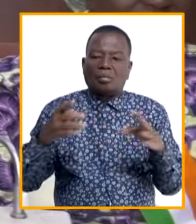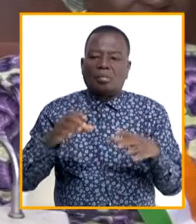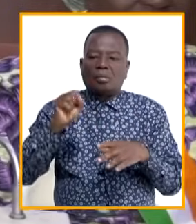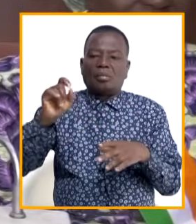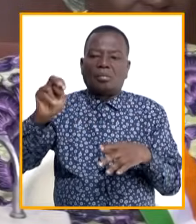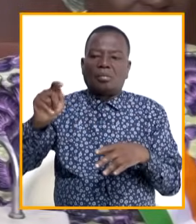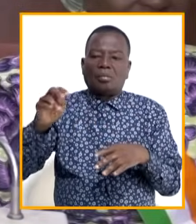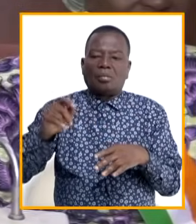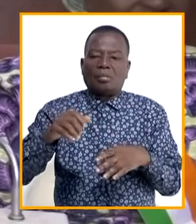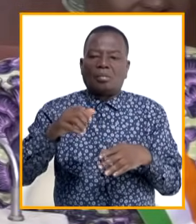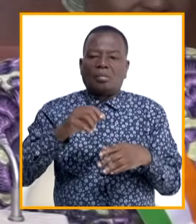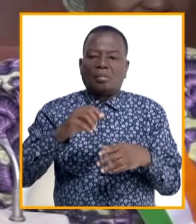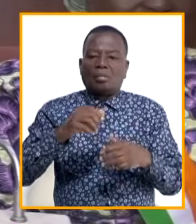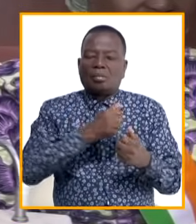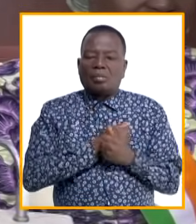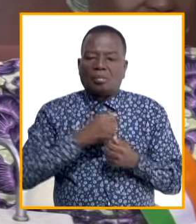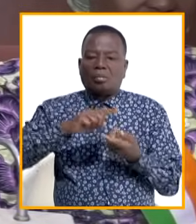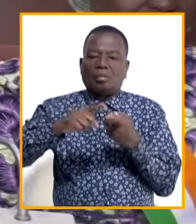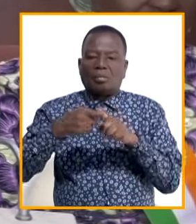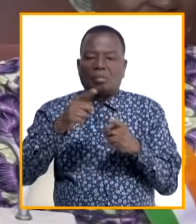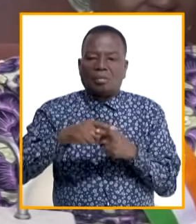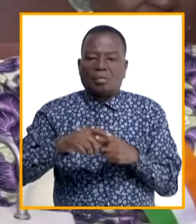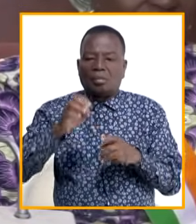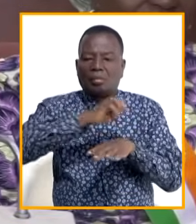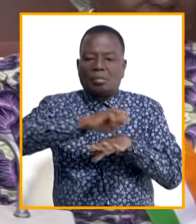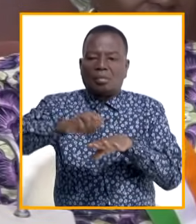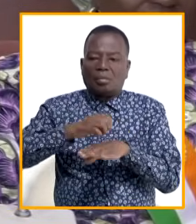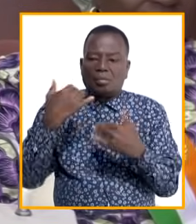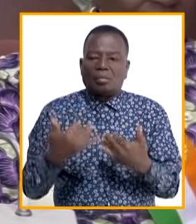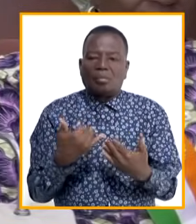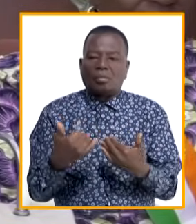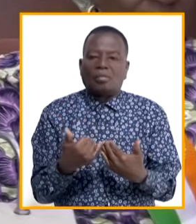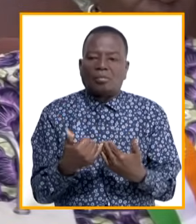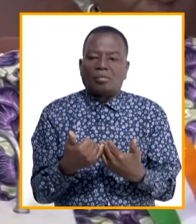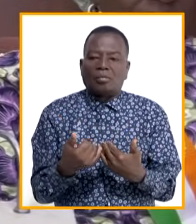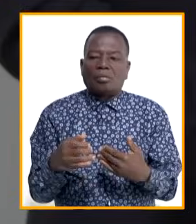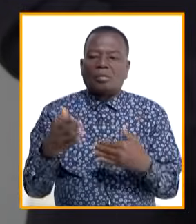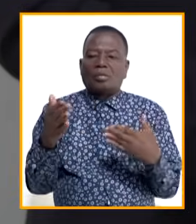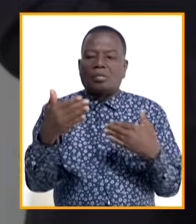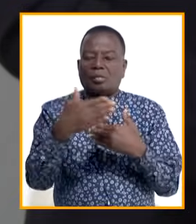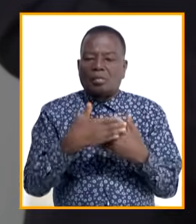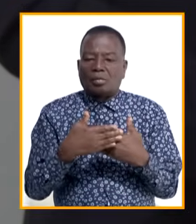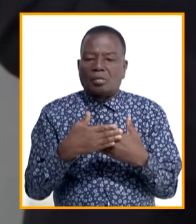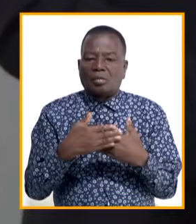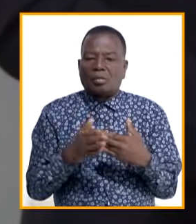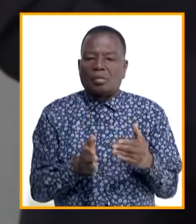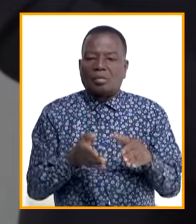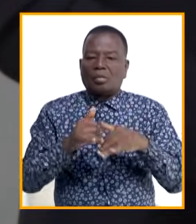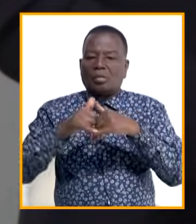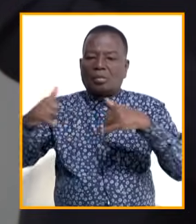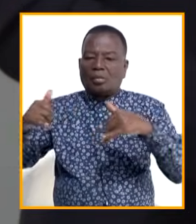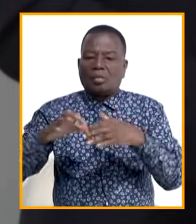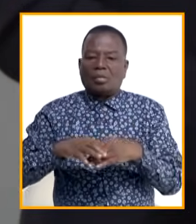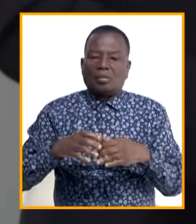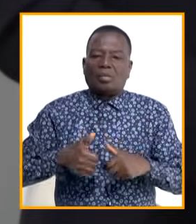Sénat. Chers collègues, je vous engage dès à présent aux côtés des structures décentralisées du